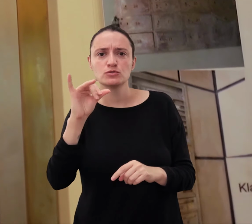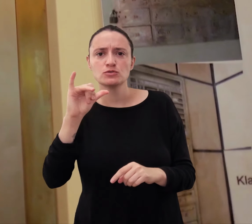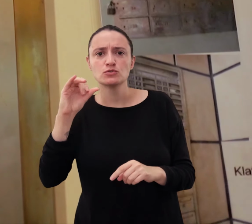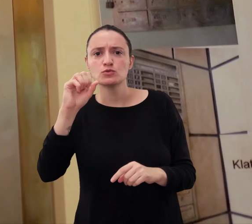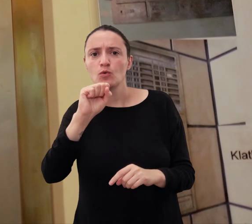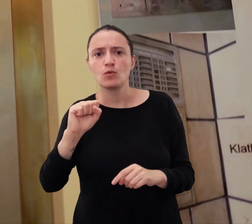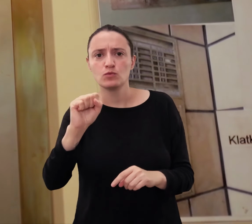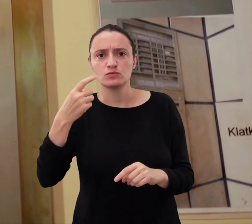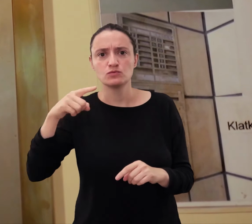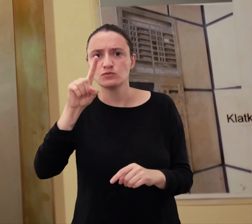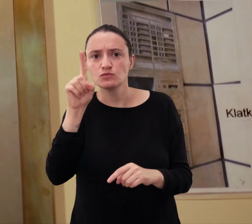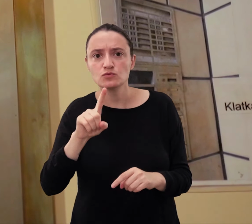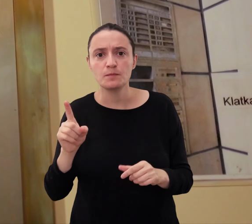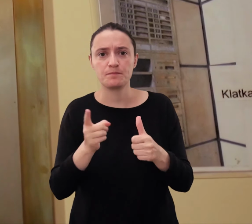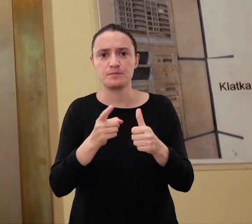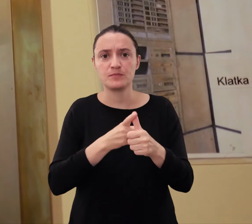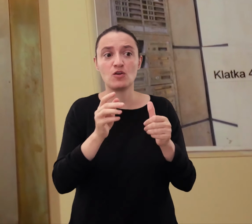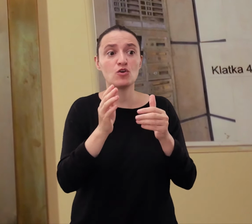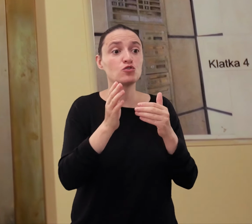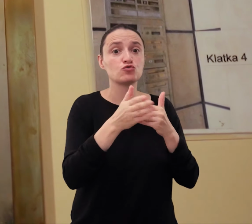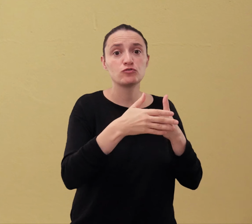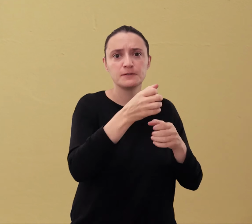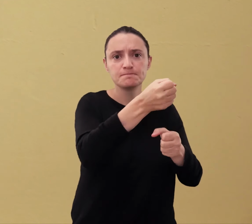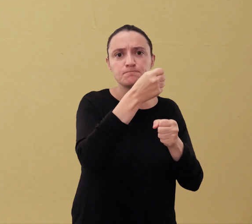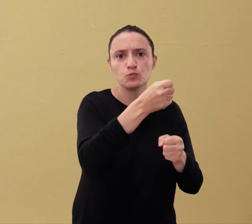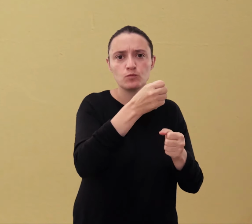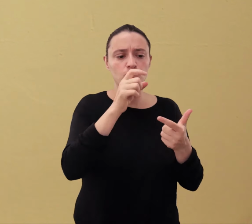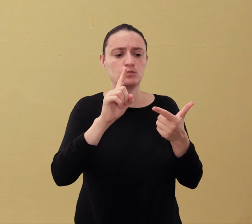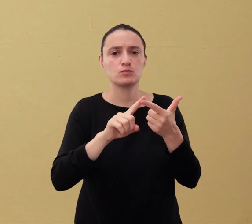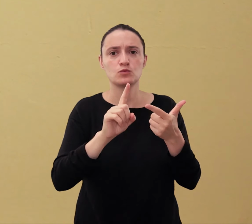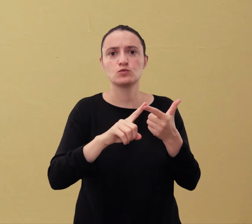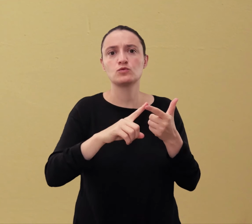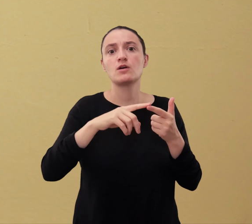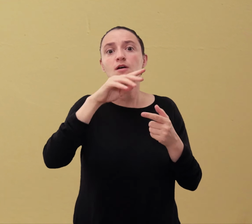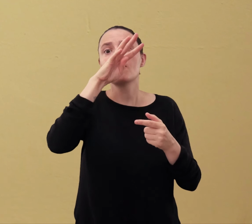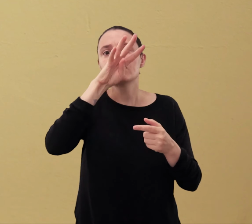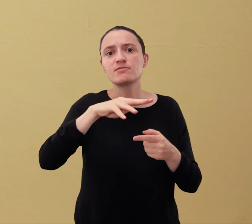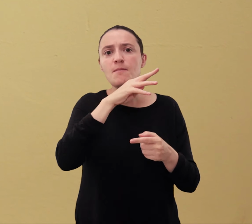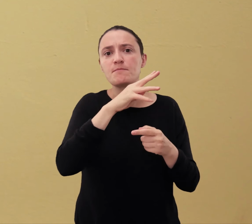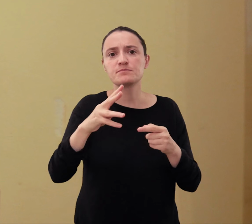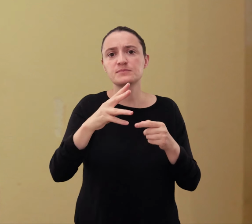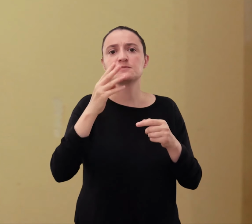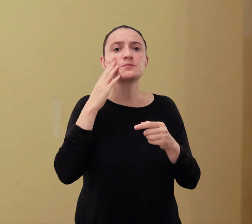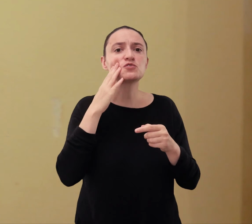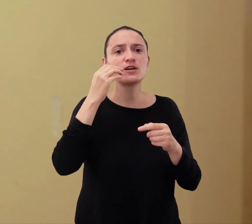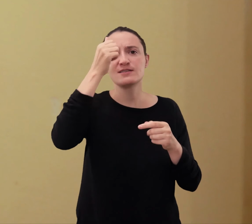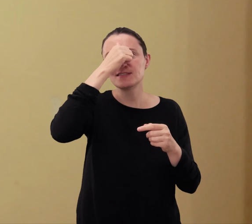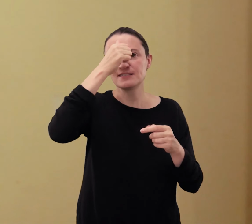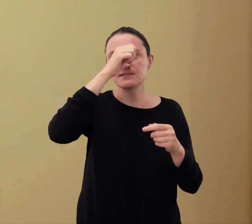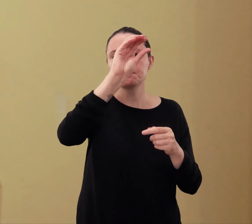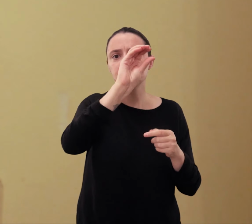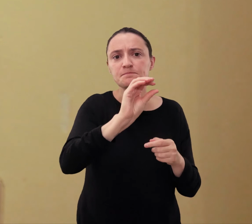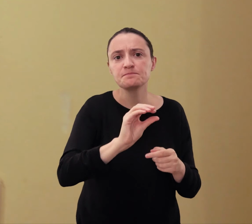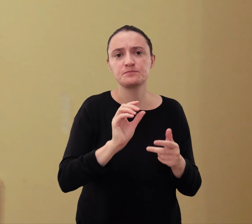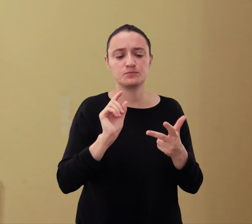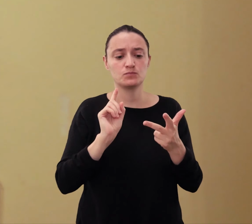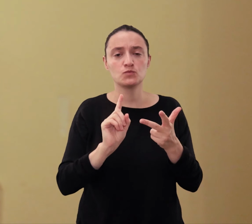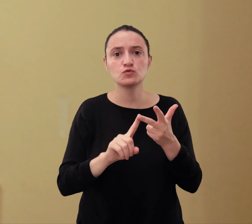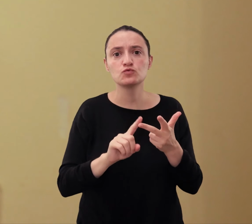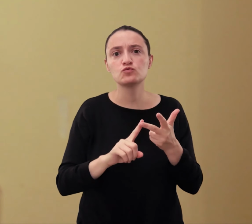bram, widać tablicę, spis lokatorów, widać numer mieszkania, skrzynki pocztowe. To